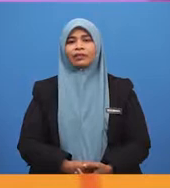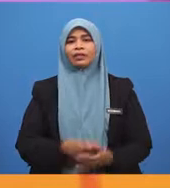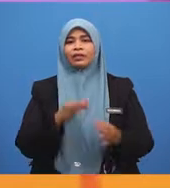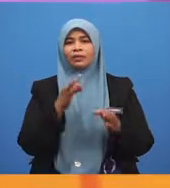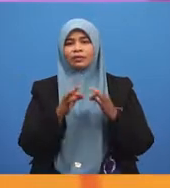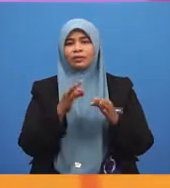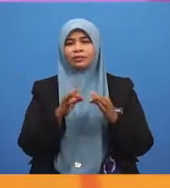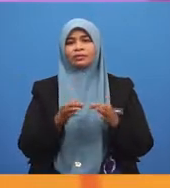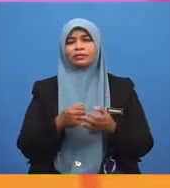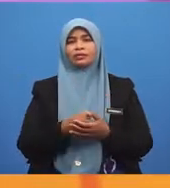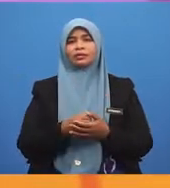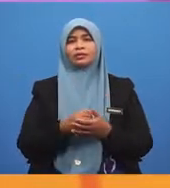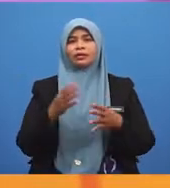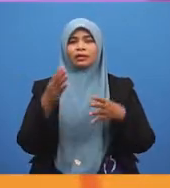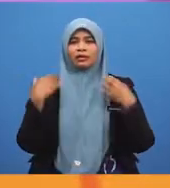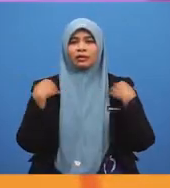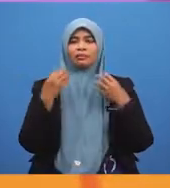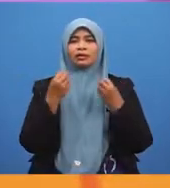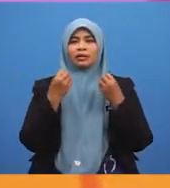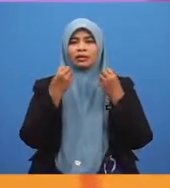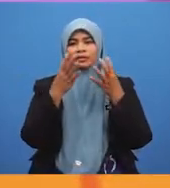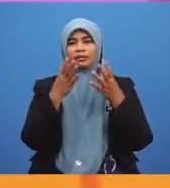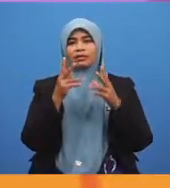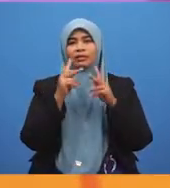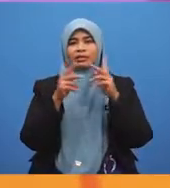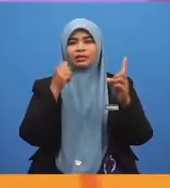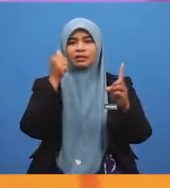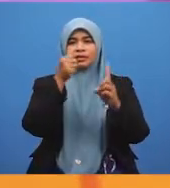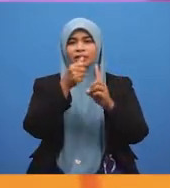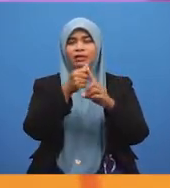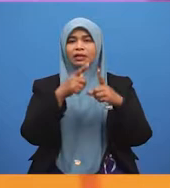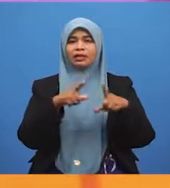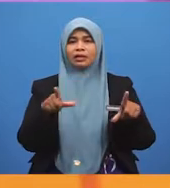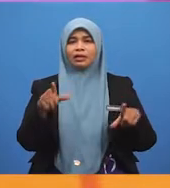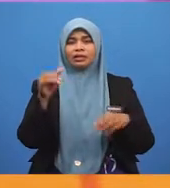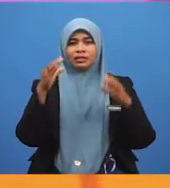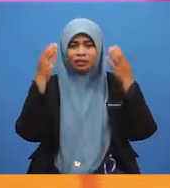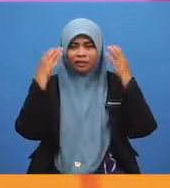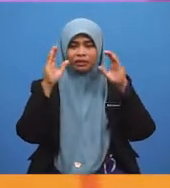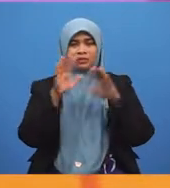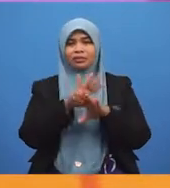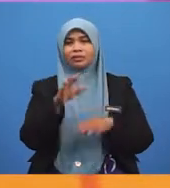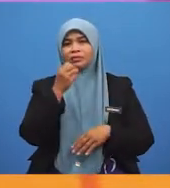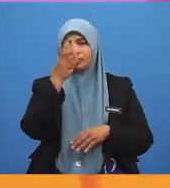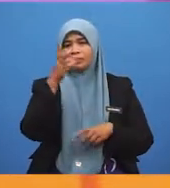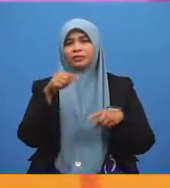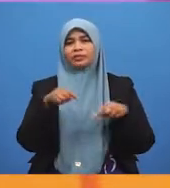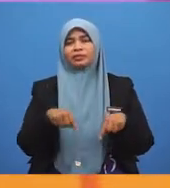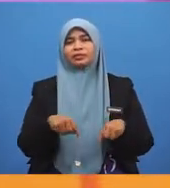Walau bagaimanapun, terdapat banyak lagi kata arah lain yang Cikgu Red tidak sebutkan di